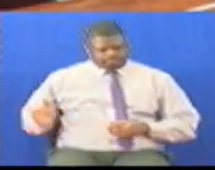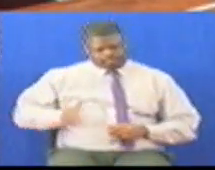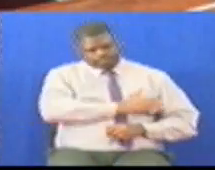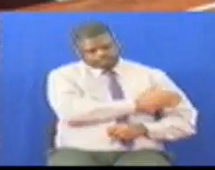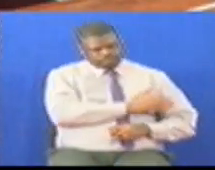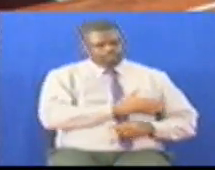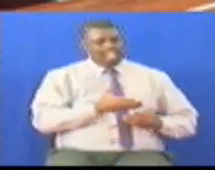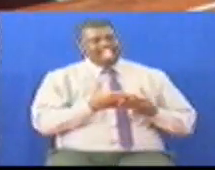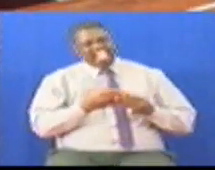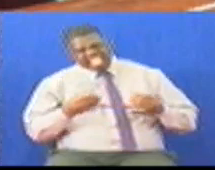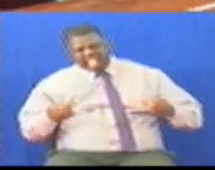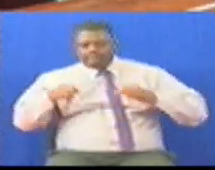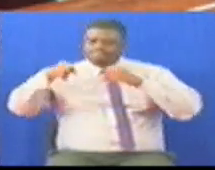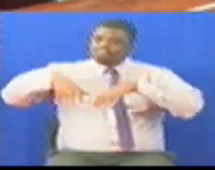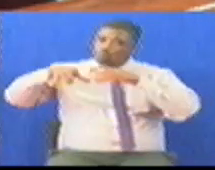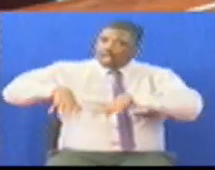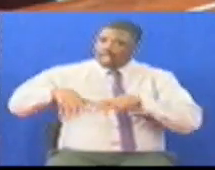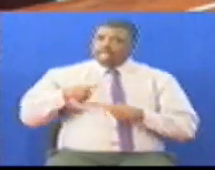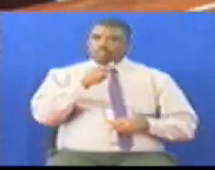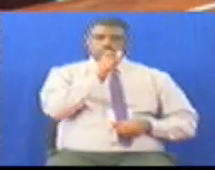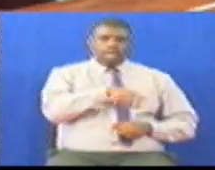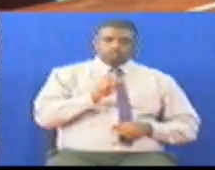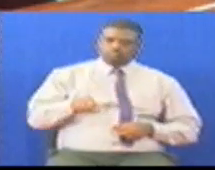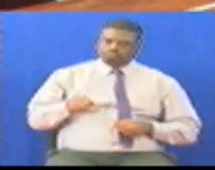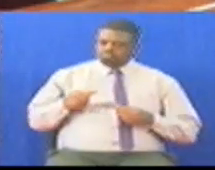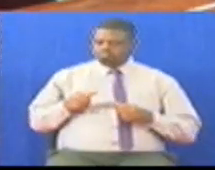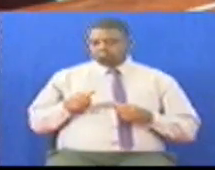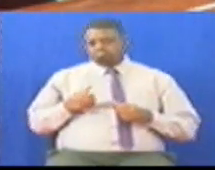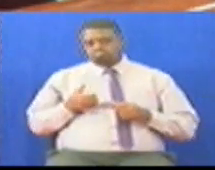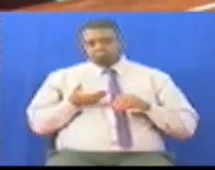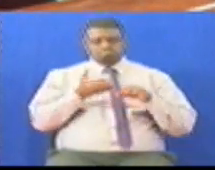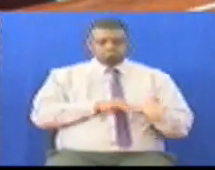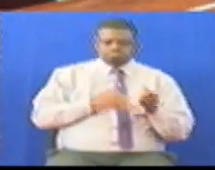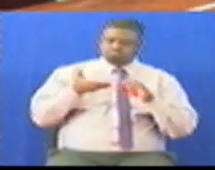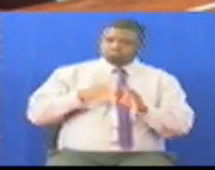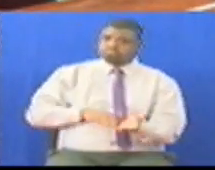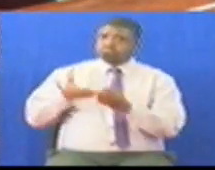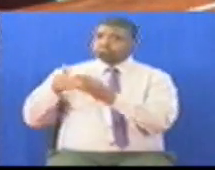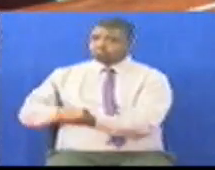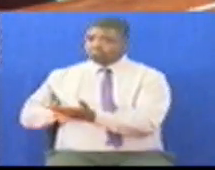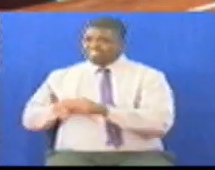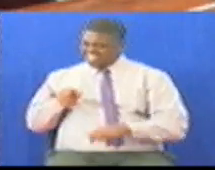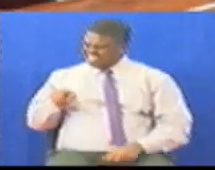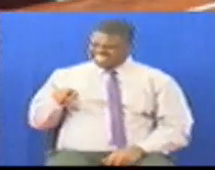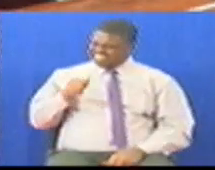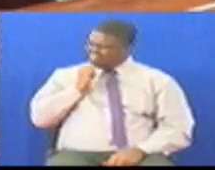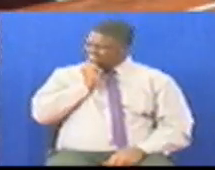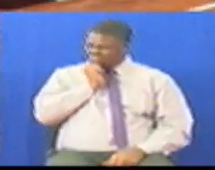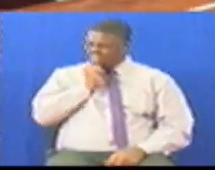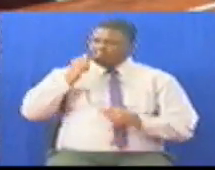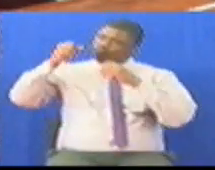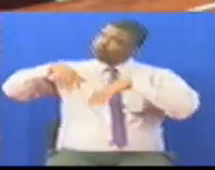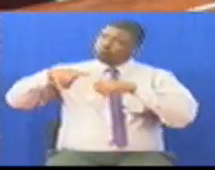za majanga, watu wamepoteza maisha. Tunamwomba Mwenyezi Mungu mvua tunazoziomba ziwe mvua za